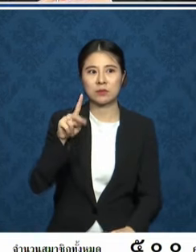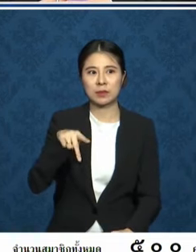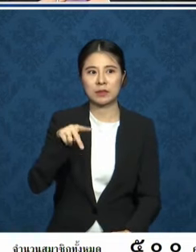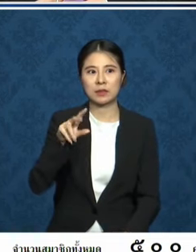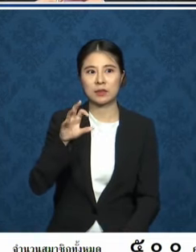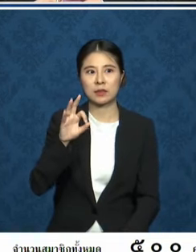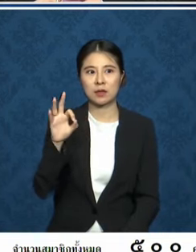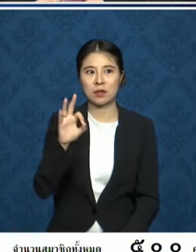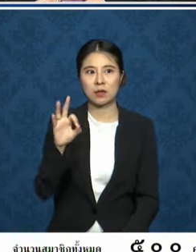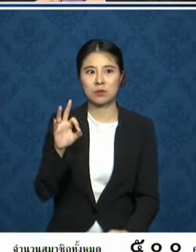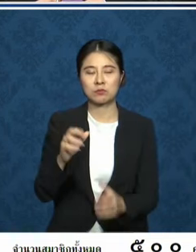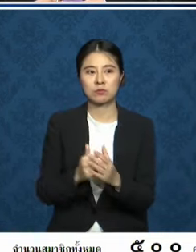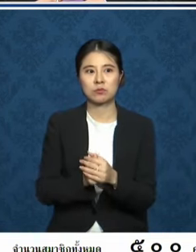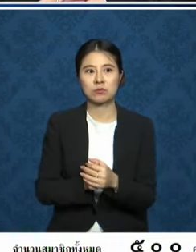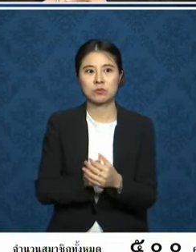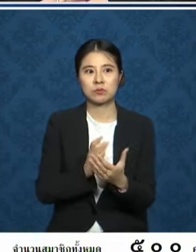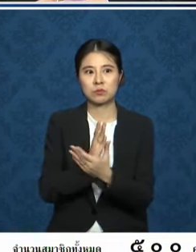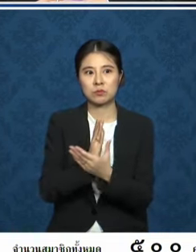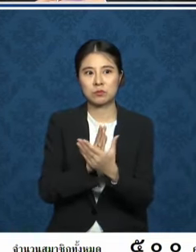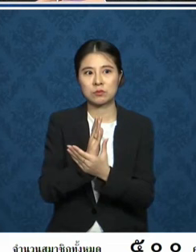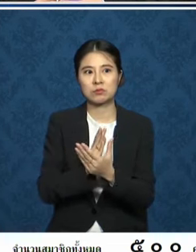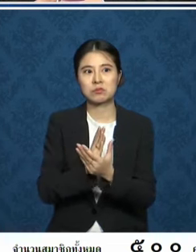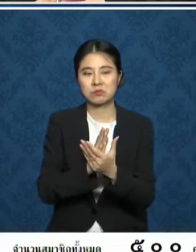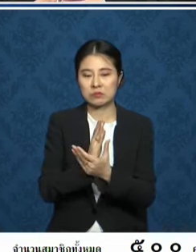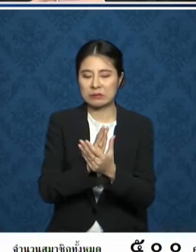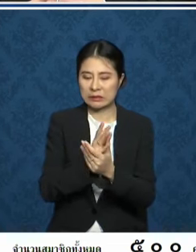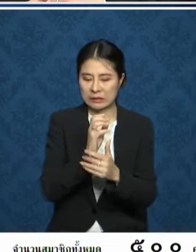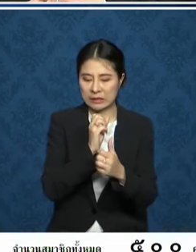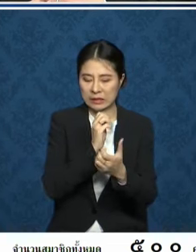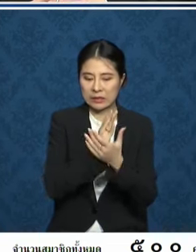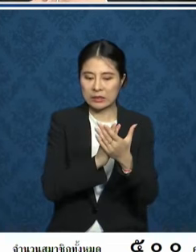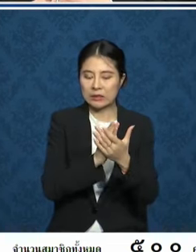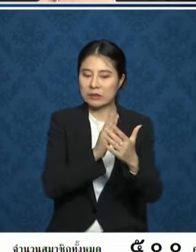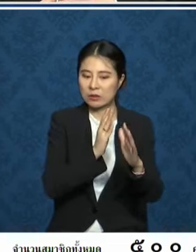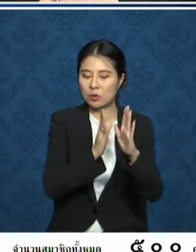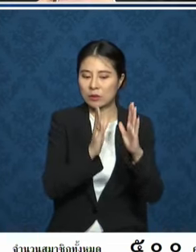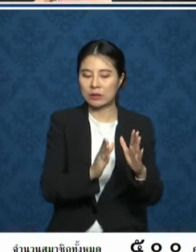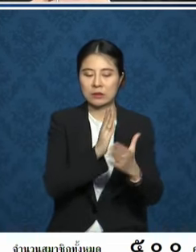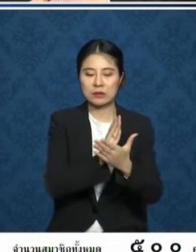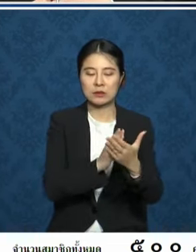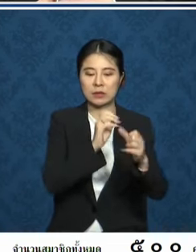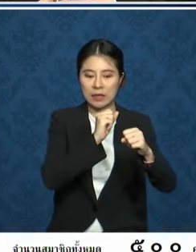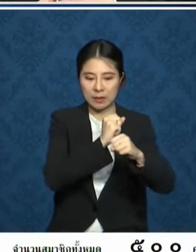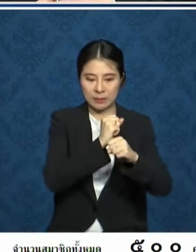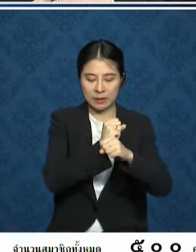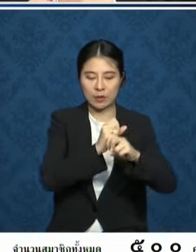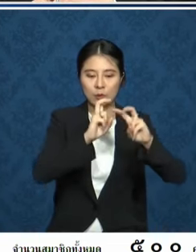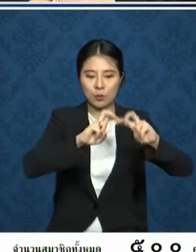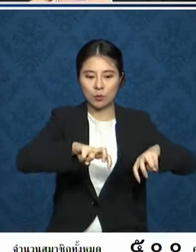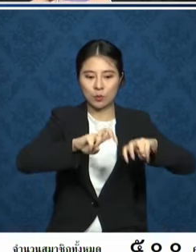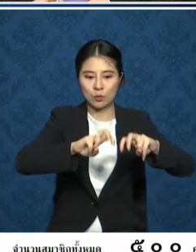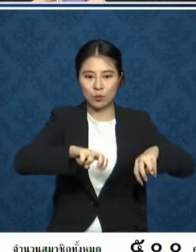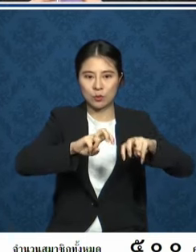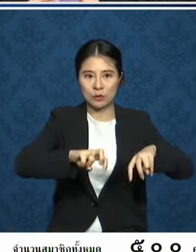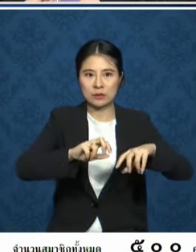โยที่ประมาณครึ่งหนึเป็นบุคลากรวิจัย หลๆ คนเป็นนัวิจัยที่